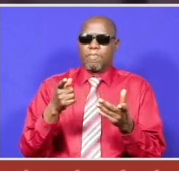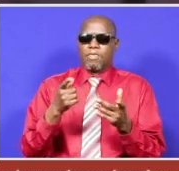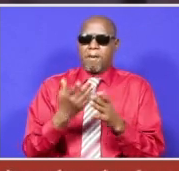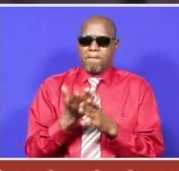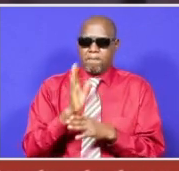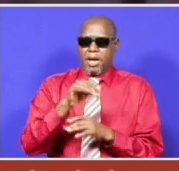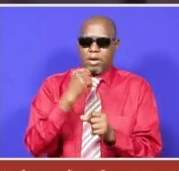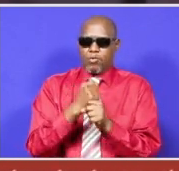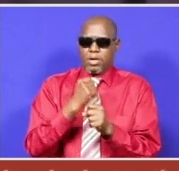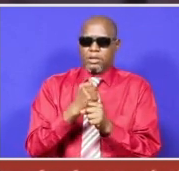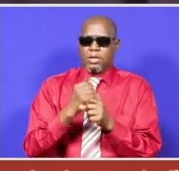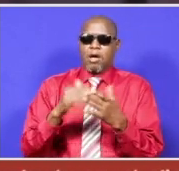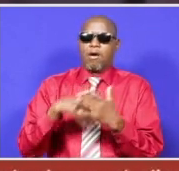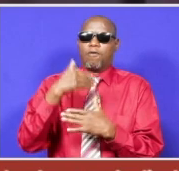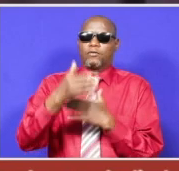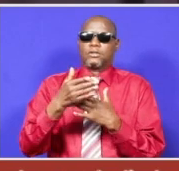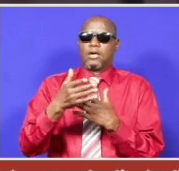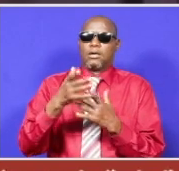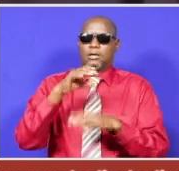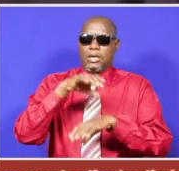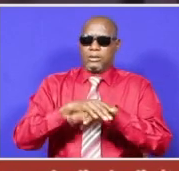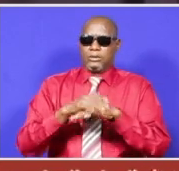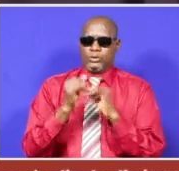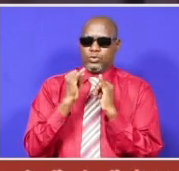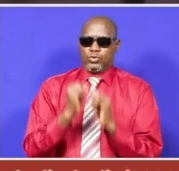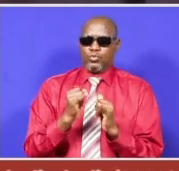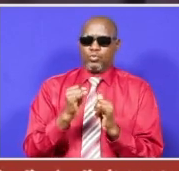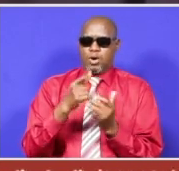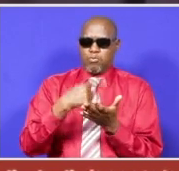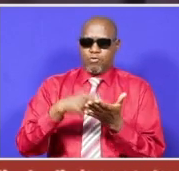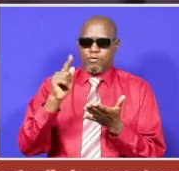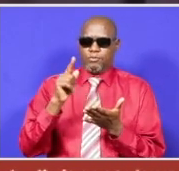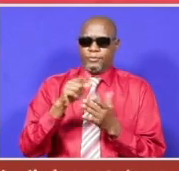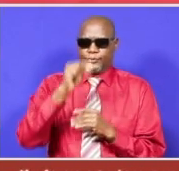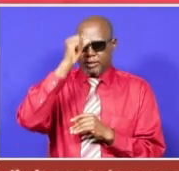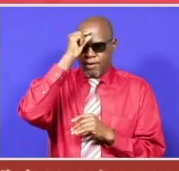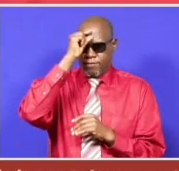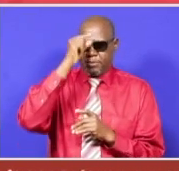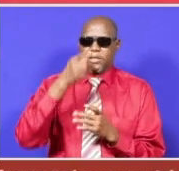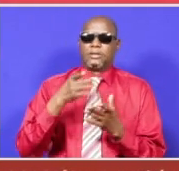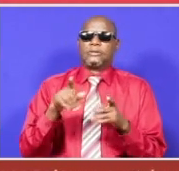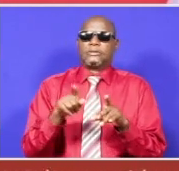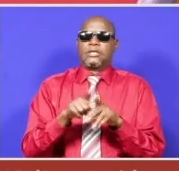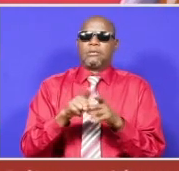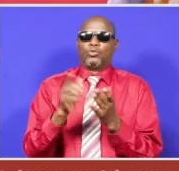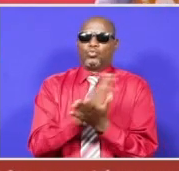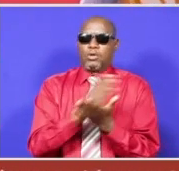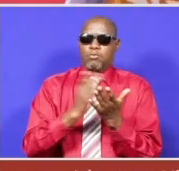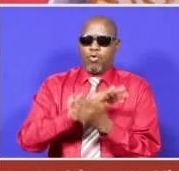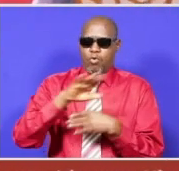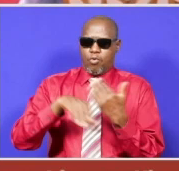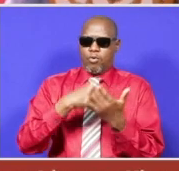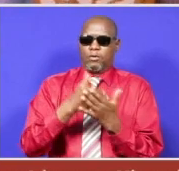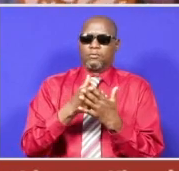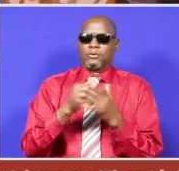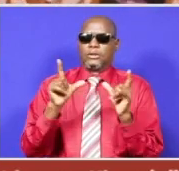only upon receipt of fresh approval. Serikali aidha imeamuru kufutwa kwa leseni zote na kufungwa